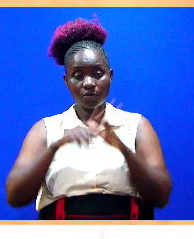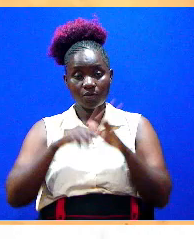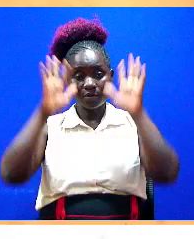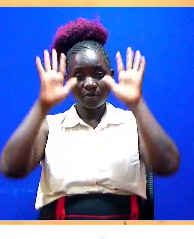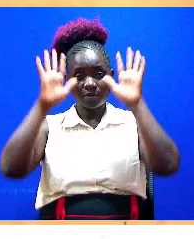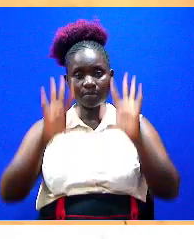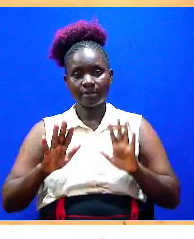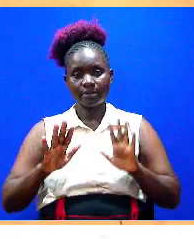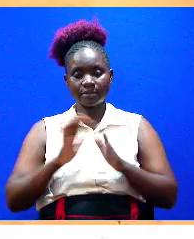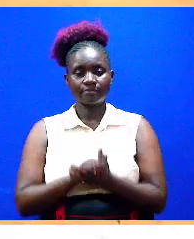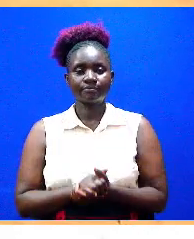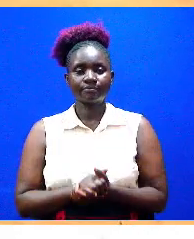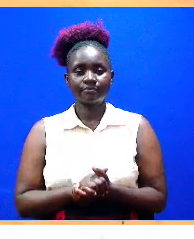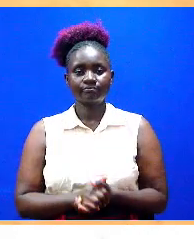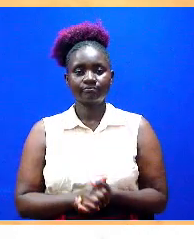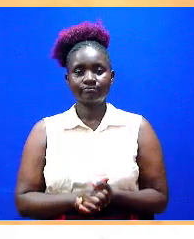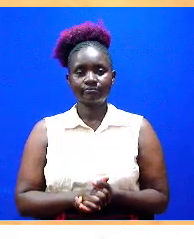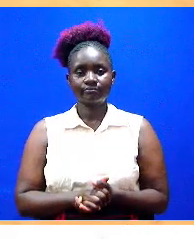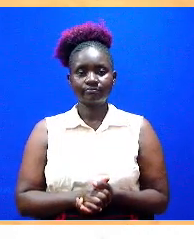yoko tokonya aso kunyara